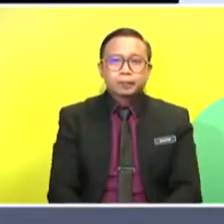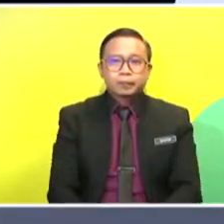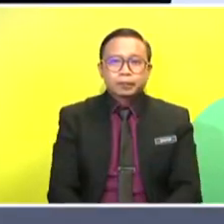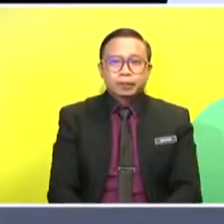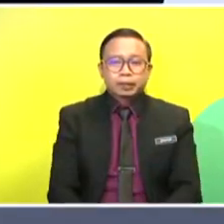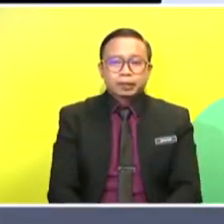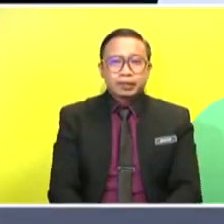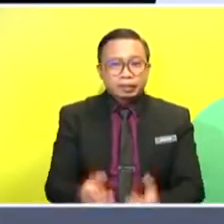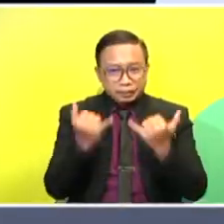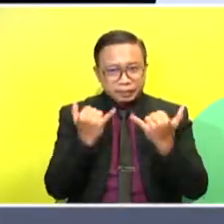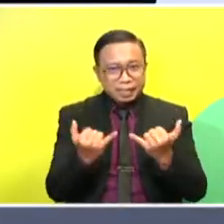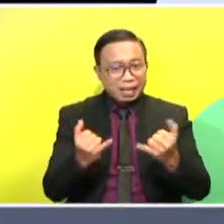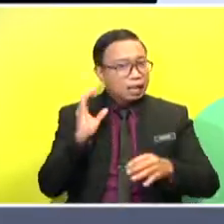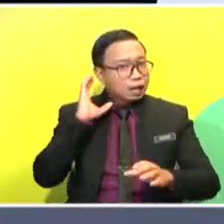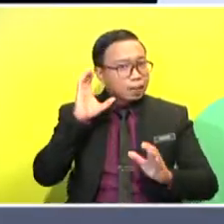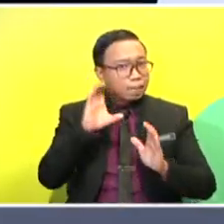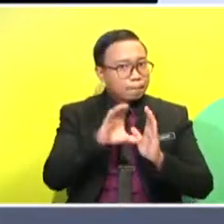yang ke-5.